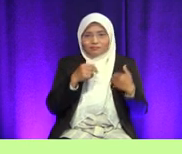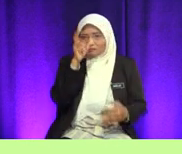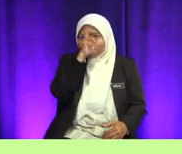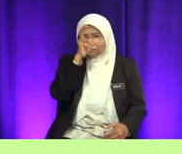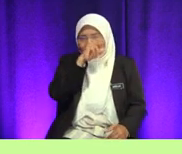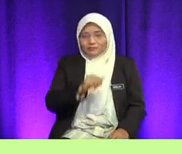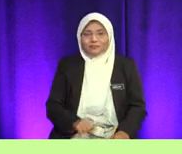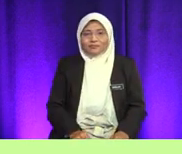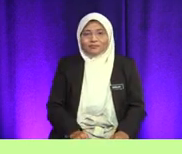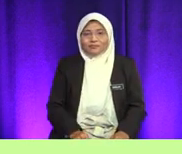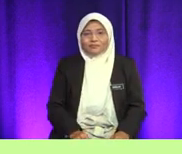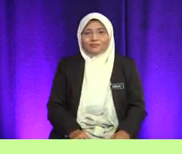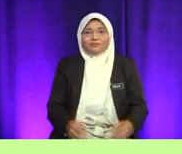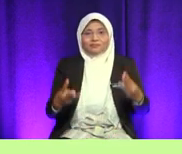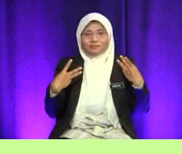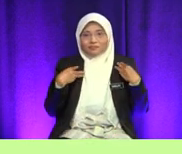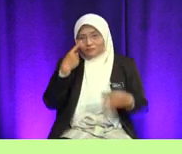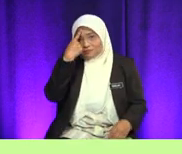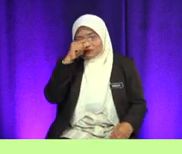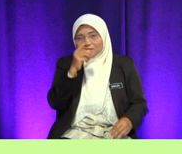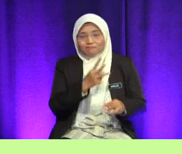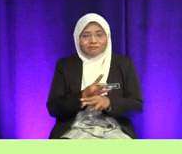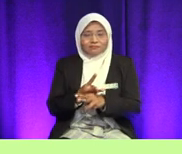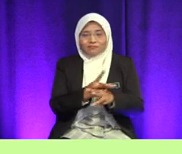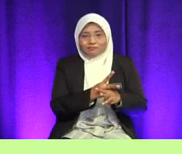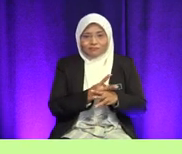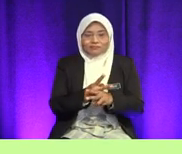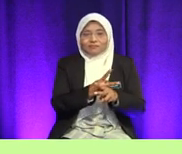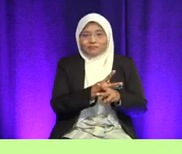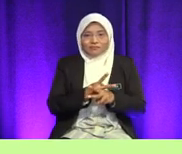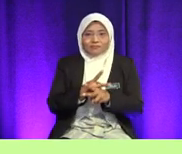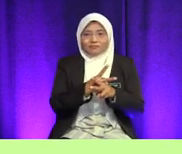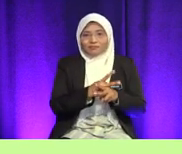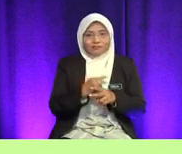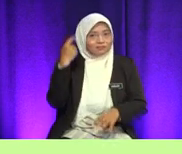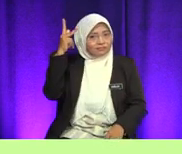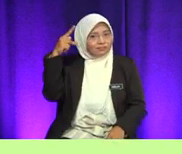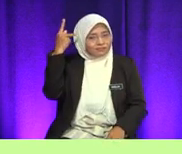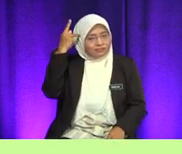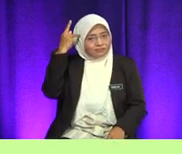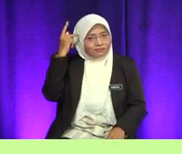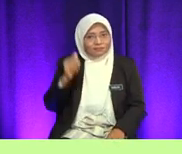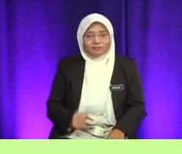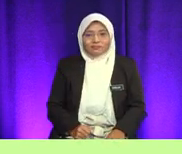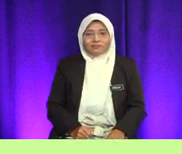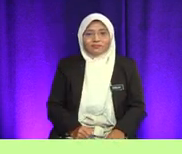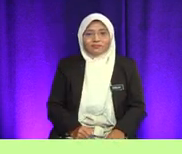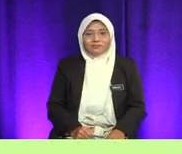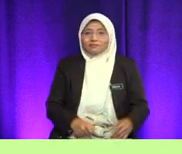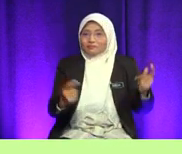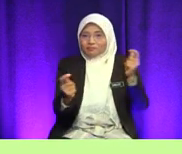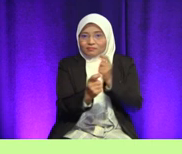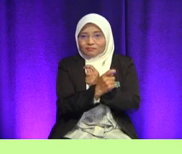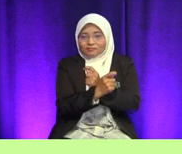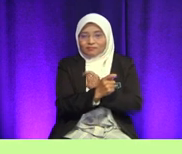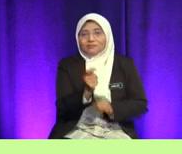diwujudkan untuk menjaga kestabilan politik keamanan pertahanan dan ekonomi kita